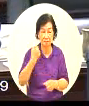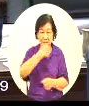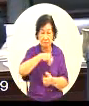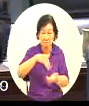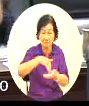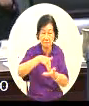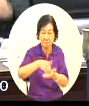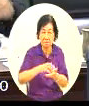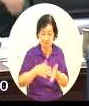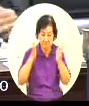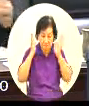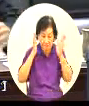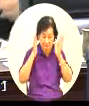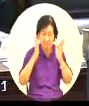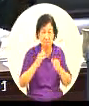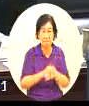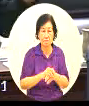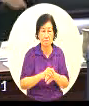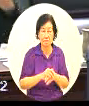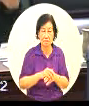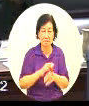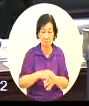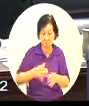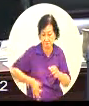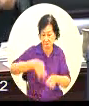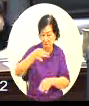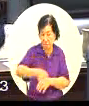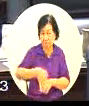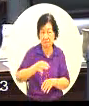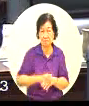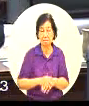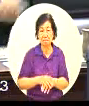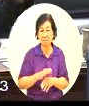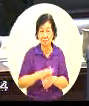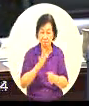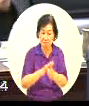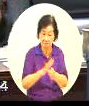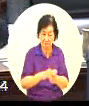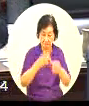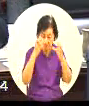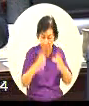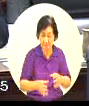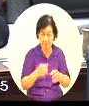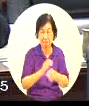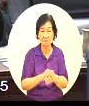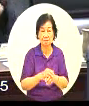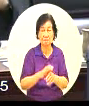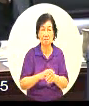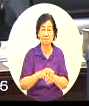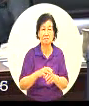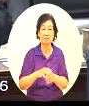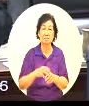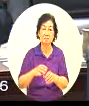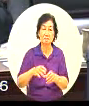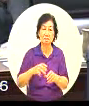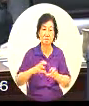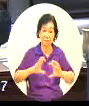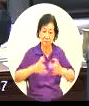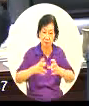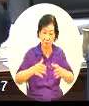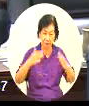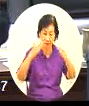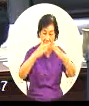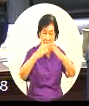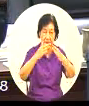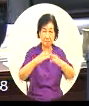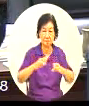的嘛，有正面的摕寡钱出来来饲这个。饲这个球馆嘛，无规拢甲咱的财政遐摆，拢要咱市府开，有当时啊，